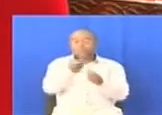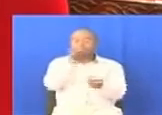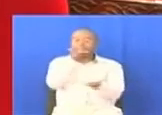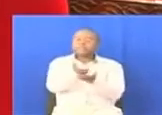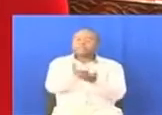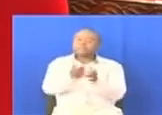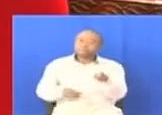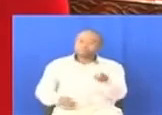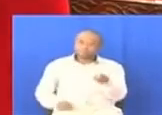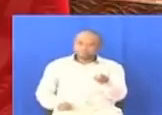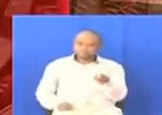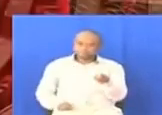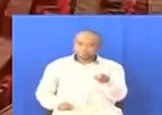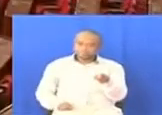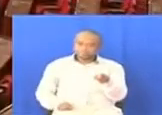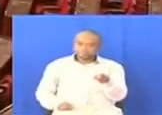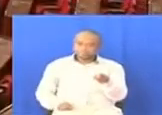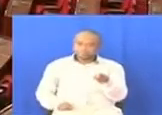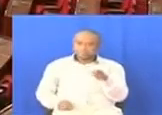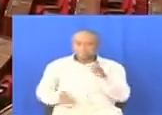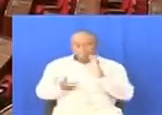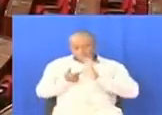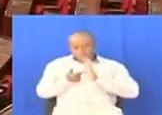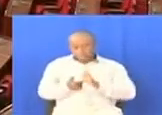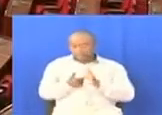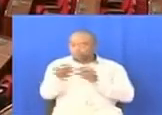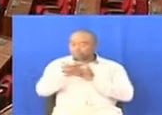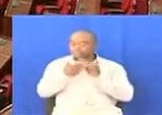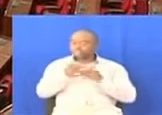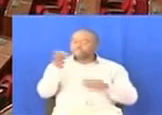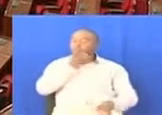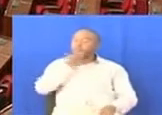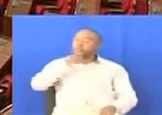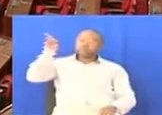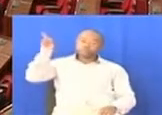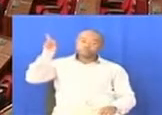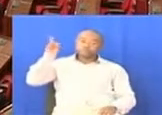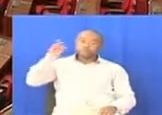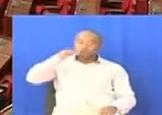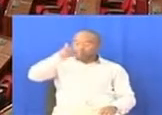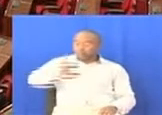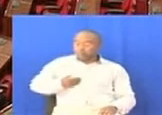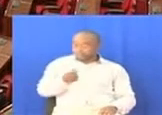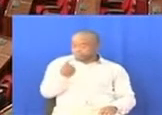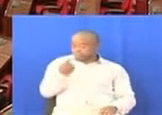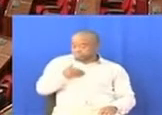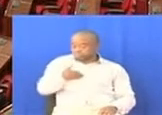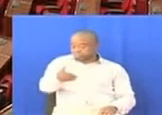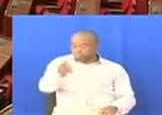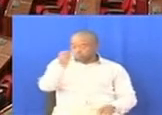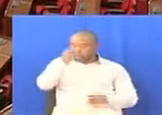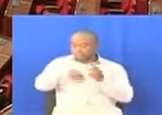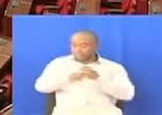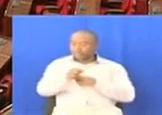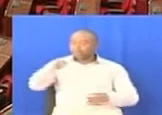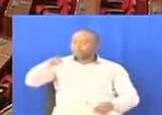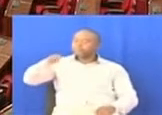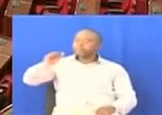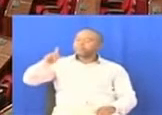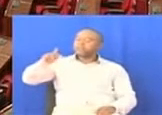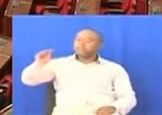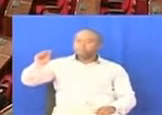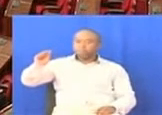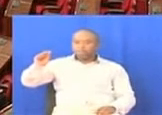hata ya wale wenzetu wa Saudi Arabia, ambako mwezi mmoja mbele kuna ibada ya Maka,